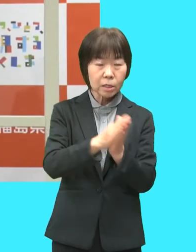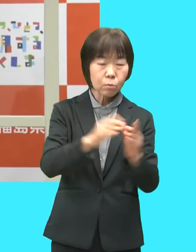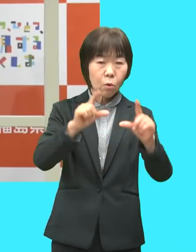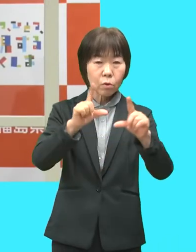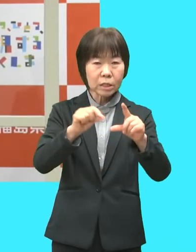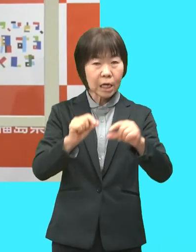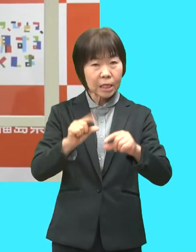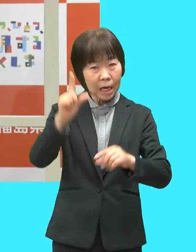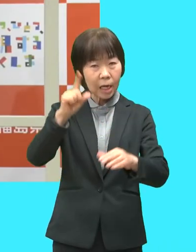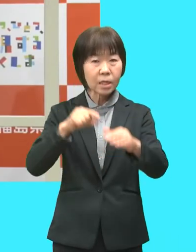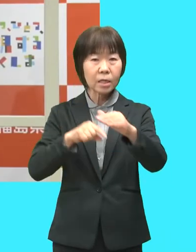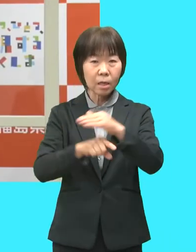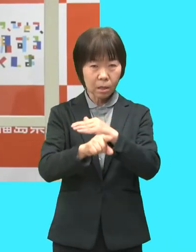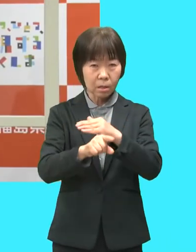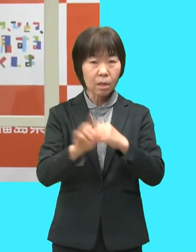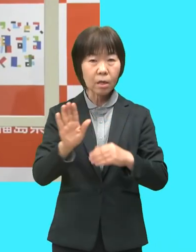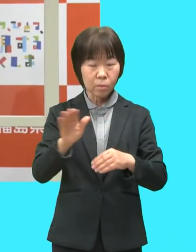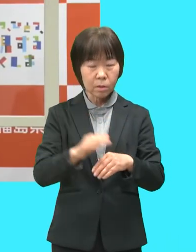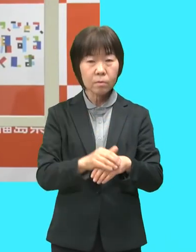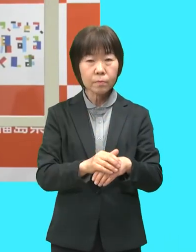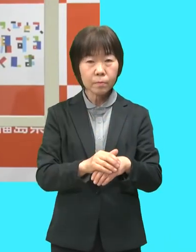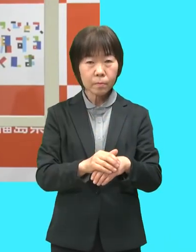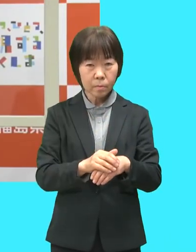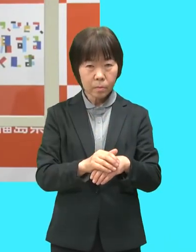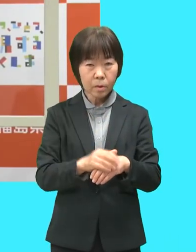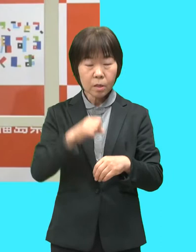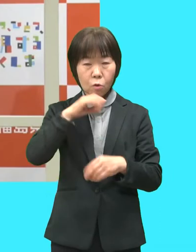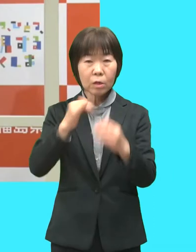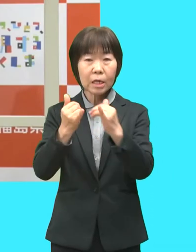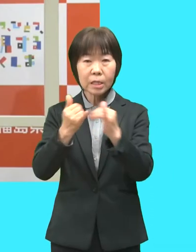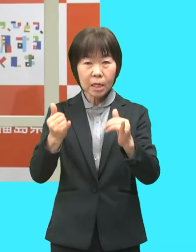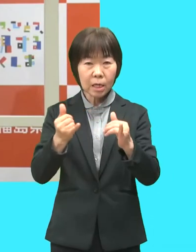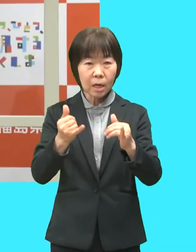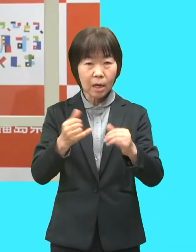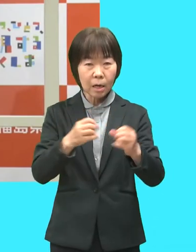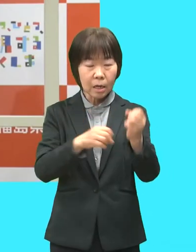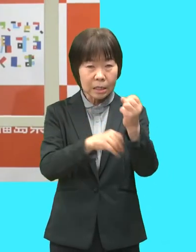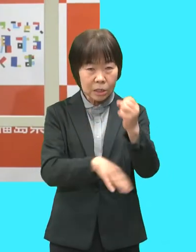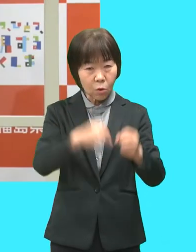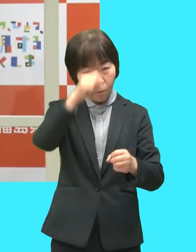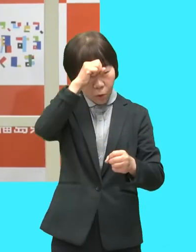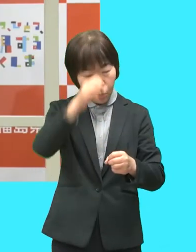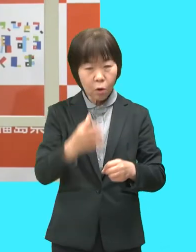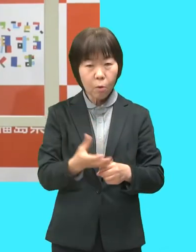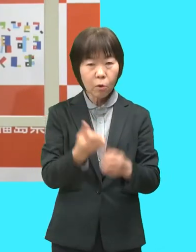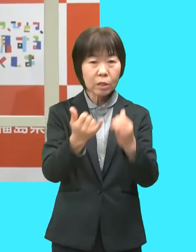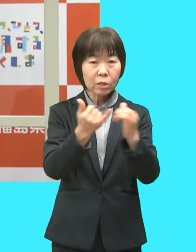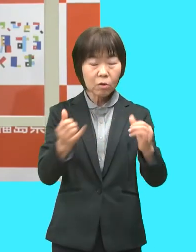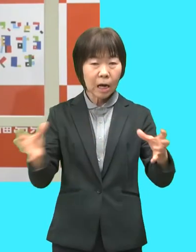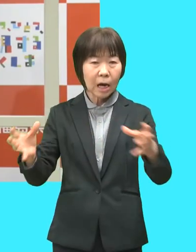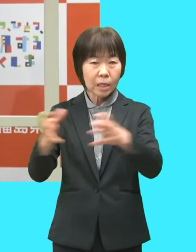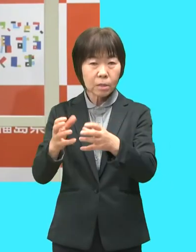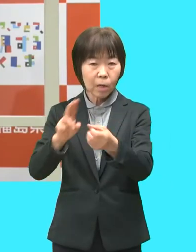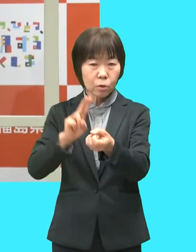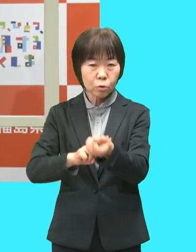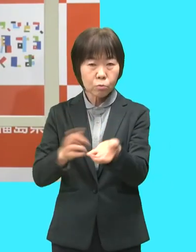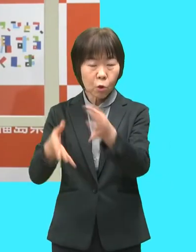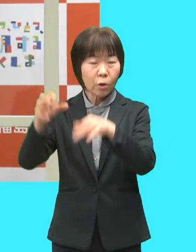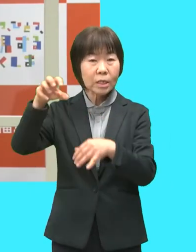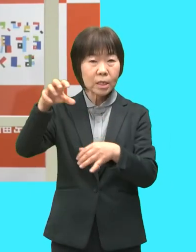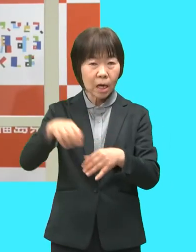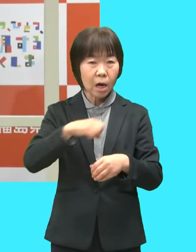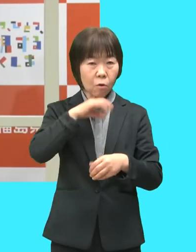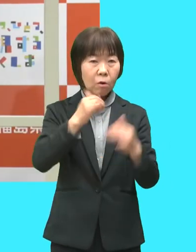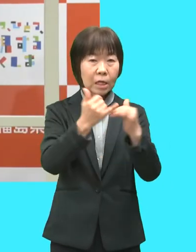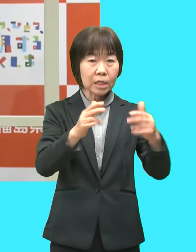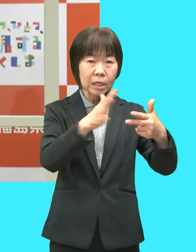い要因の一つであります。高齢者や基礎疾患のある方が集まる医療機関や高